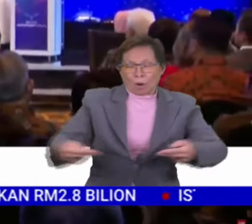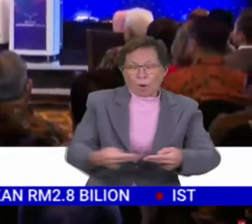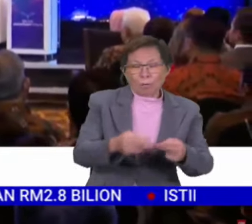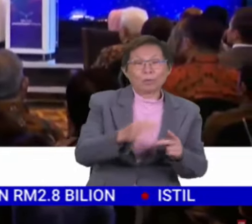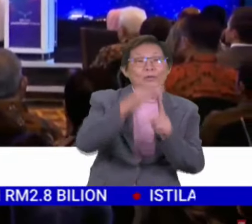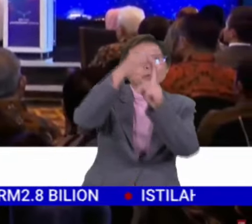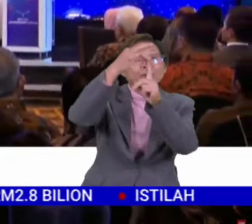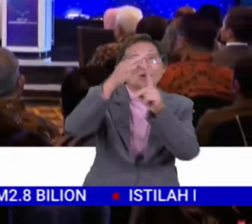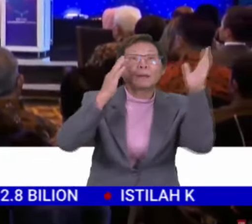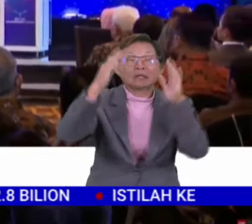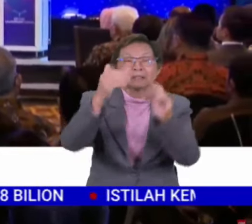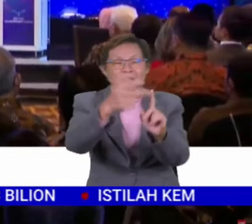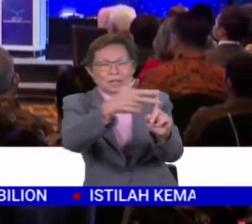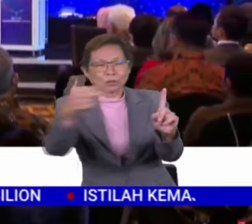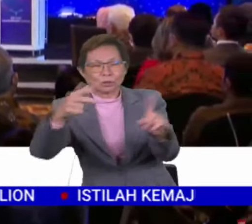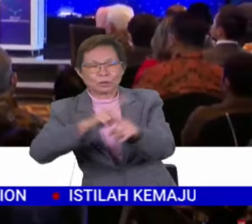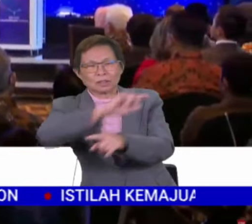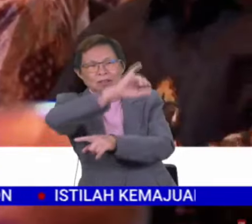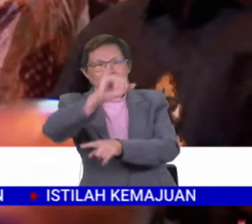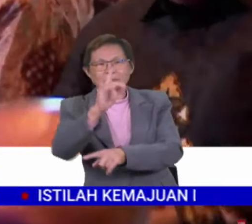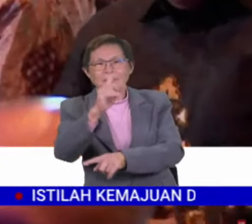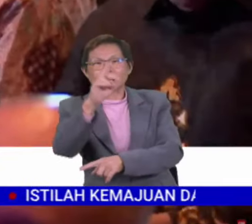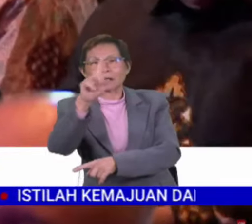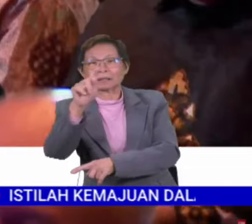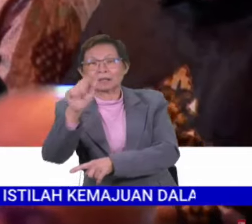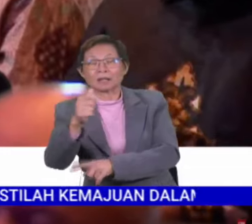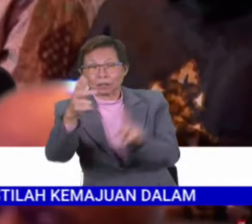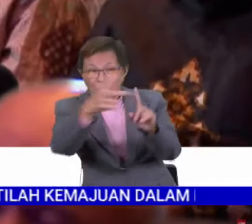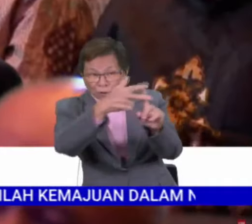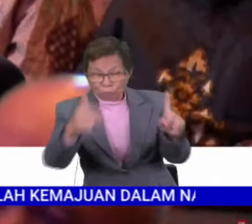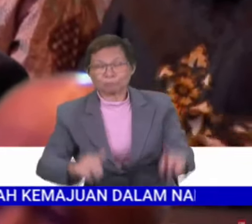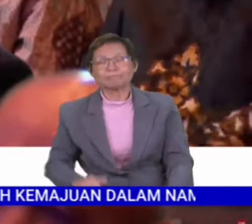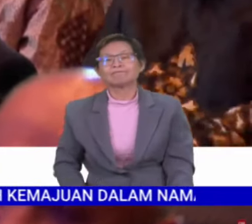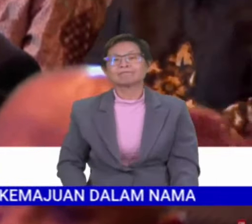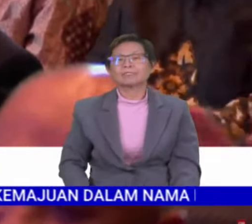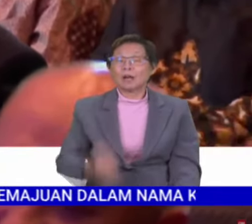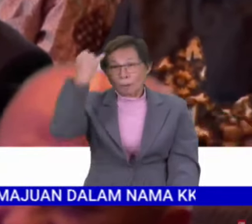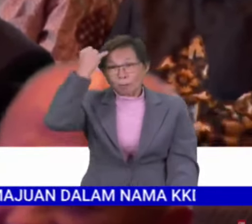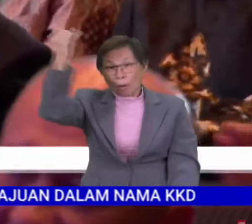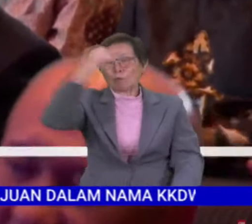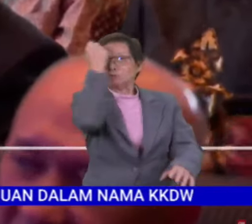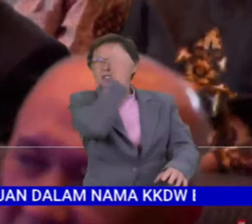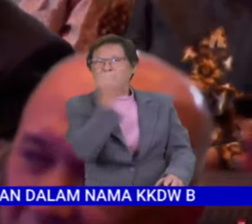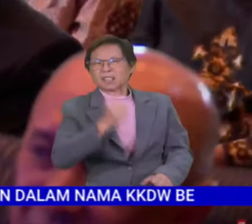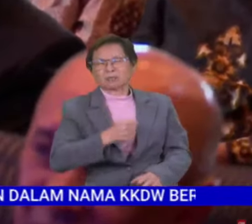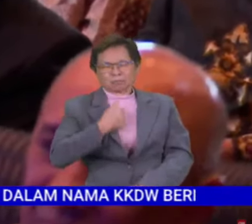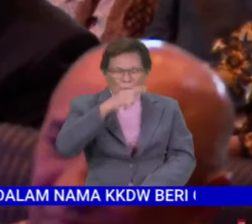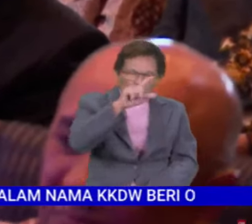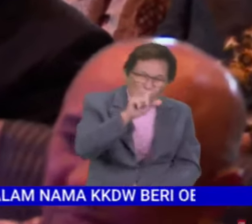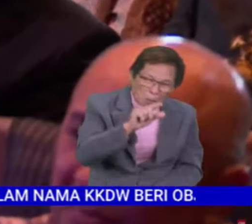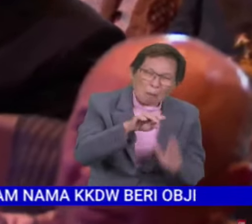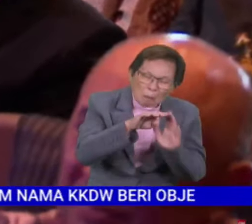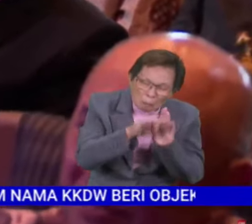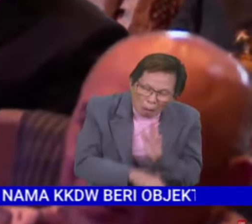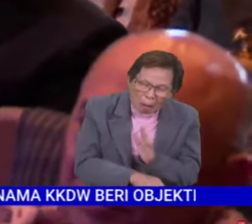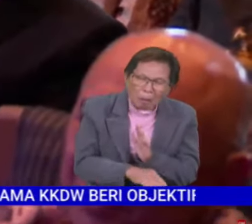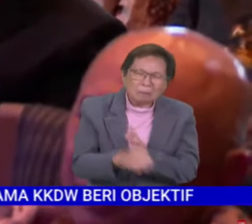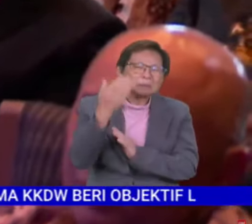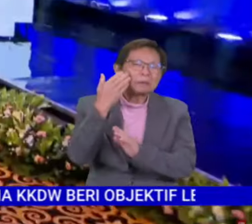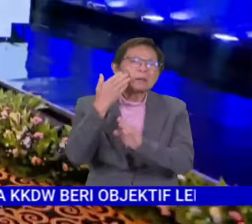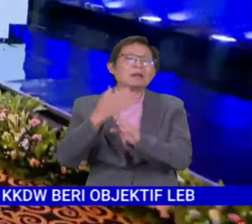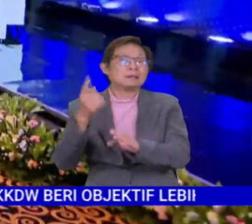strategik Malaysia Indonesia di Jakarta Indonesia. Selain itu, beliau turut berpendapat sikap merendah diri dan belapang dada